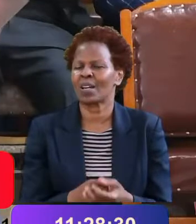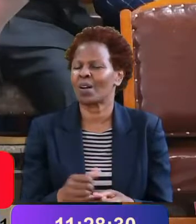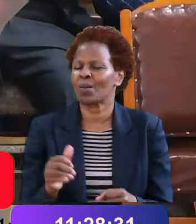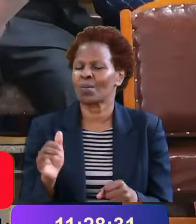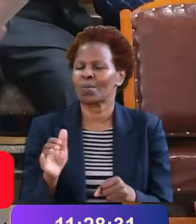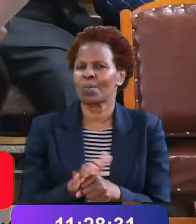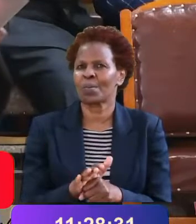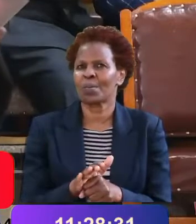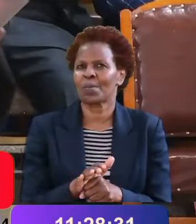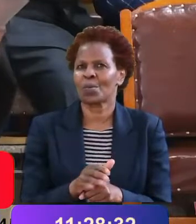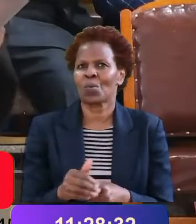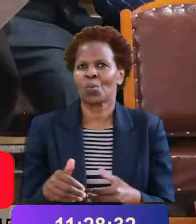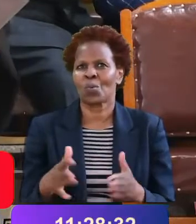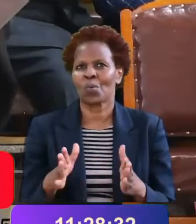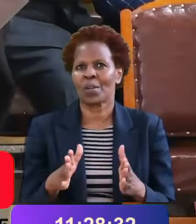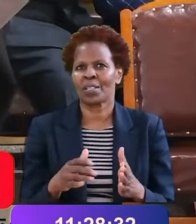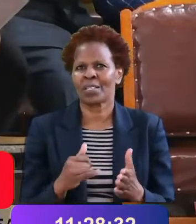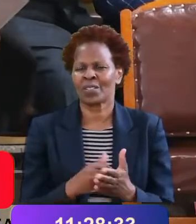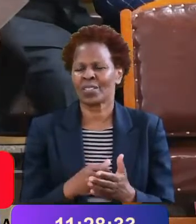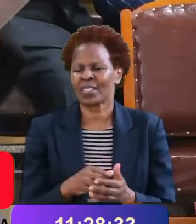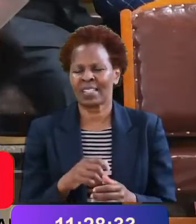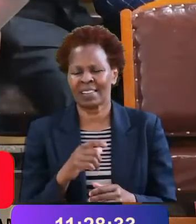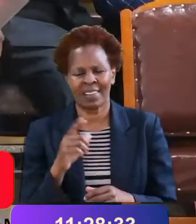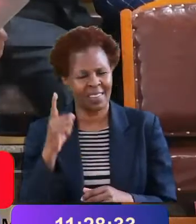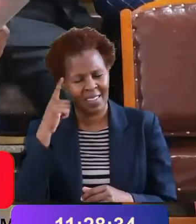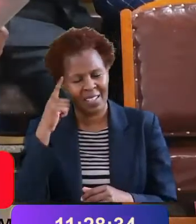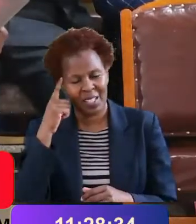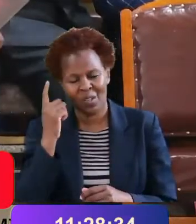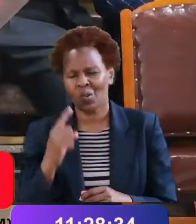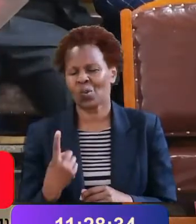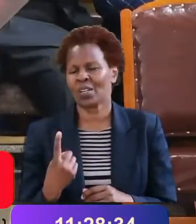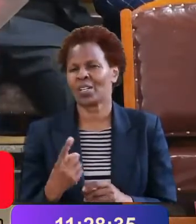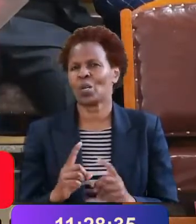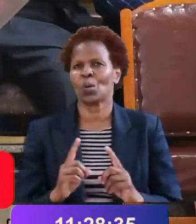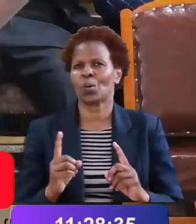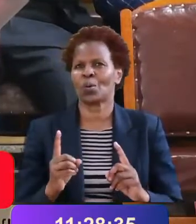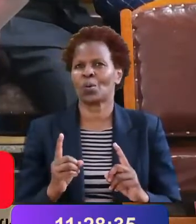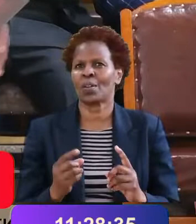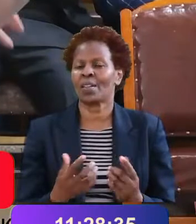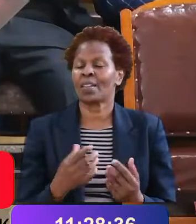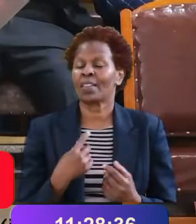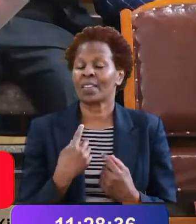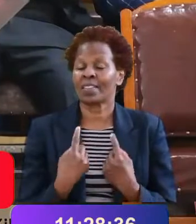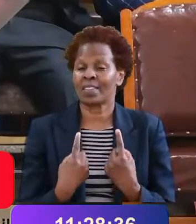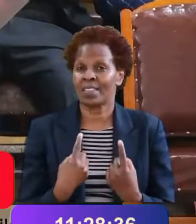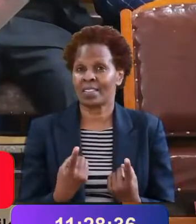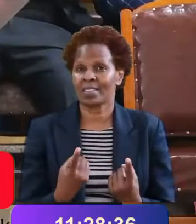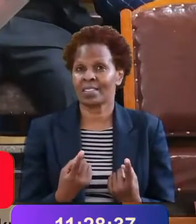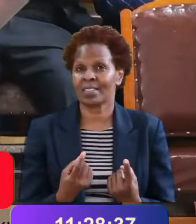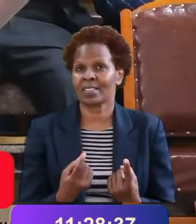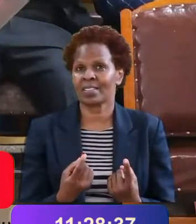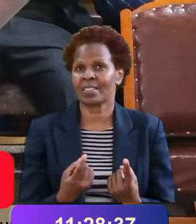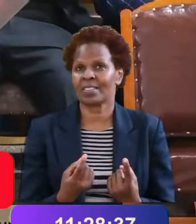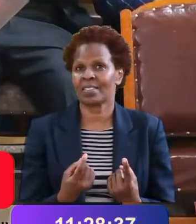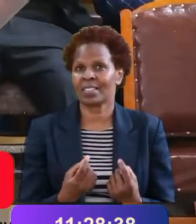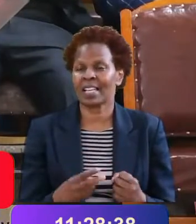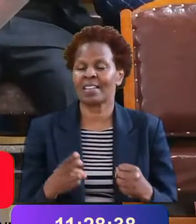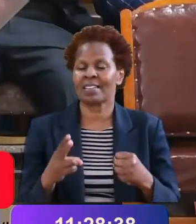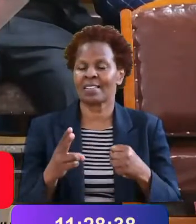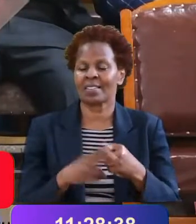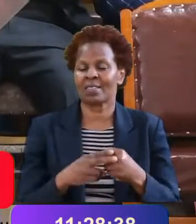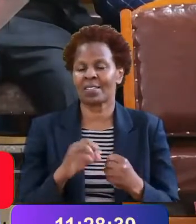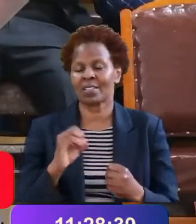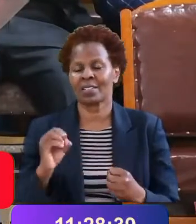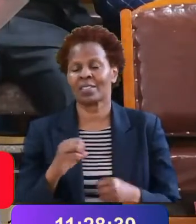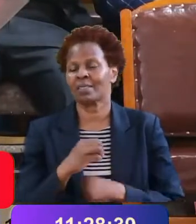hivyo it's not a guess, sio tu kufikiria, ni mambo alisema na alitabiri 700